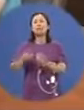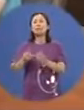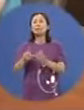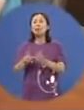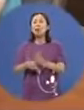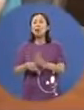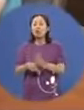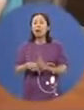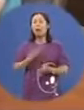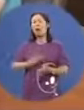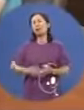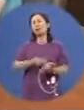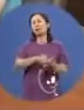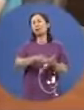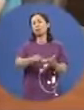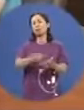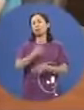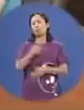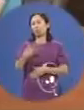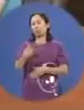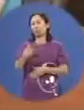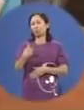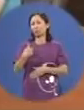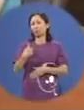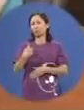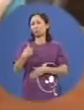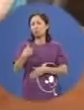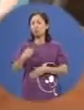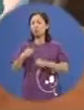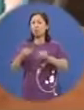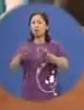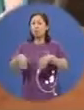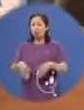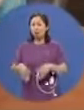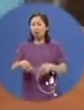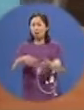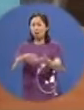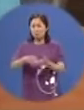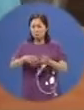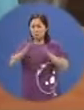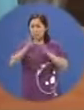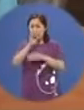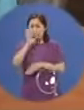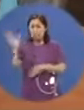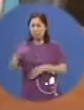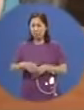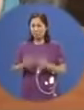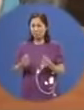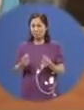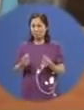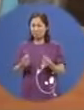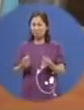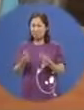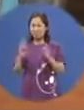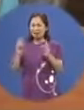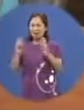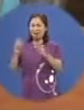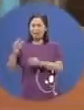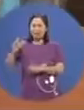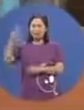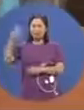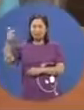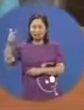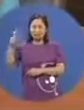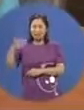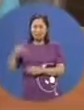ふうに初めはしてた、 はい、 そうすると全然登録されない。 あ、それは上司にバレちゃいますもん まあそういうことです。 そうですよね、はい、